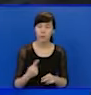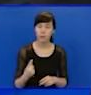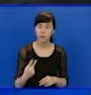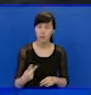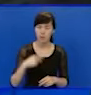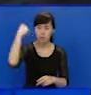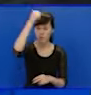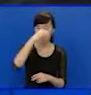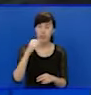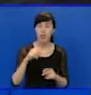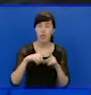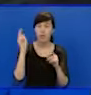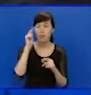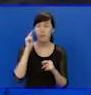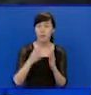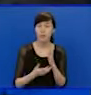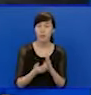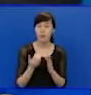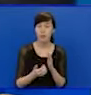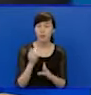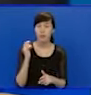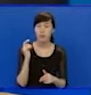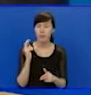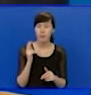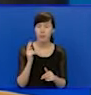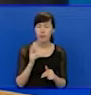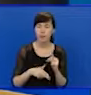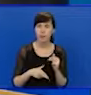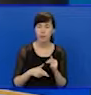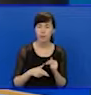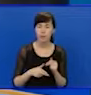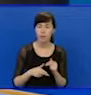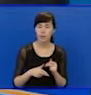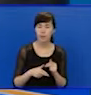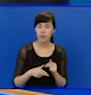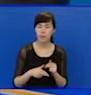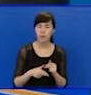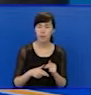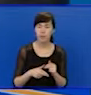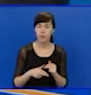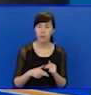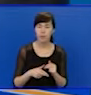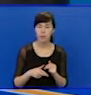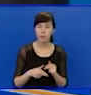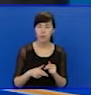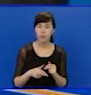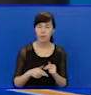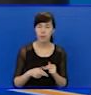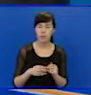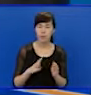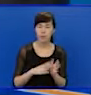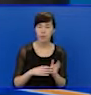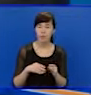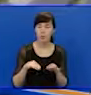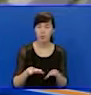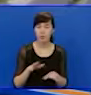біз мектеп тапшылығын жойып, бұл мәселені толығынан шешетін